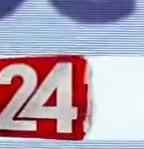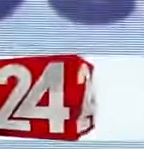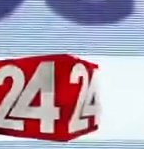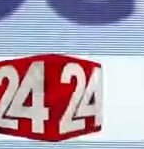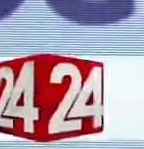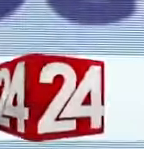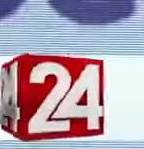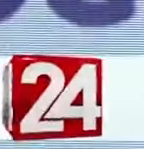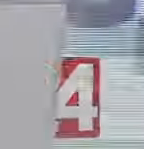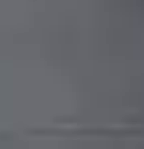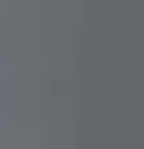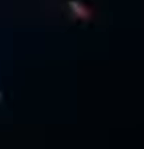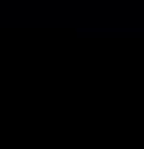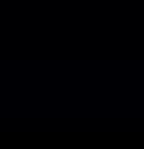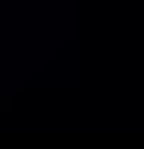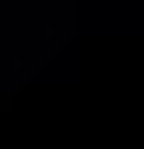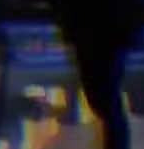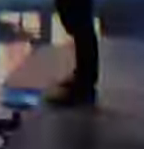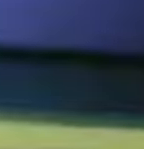Oras.